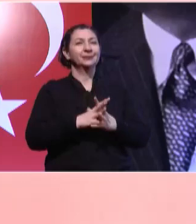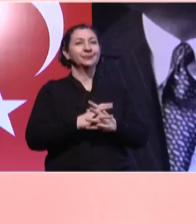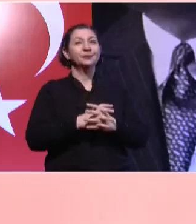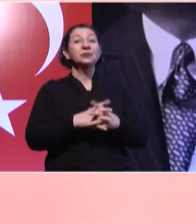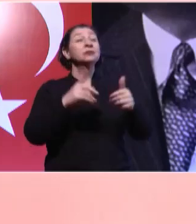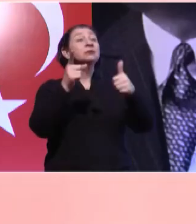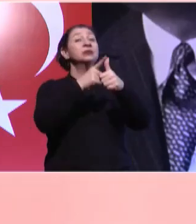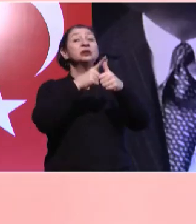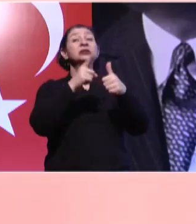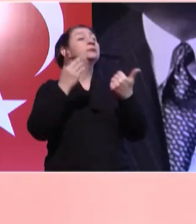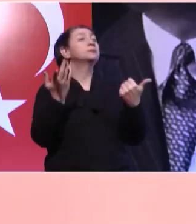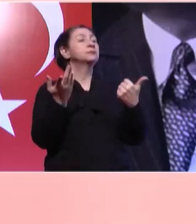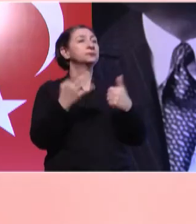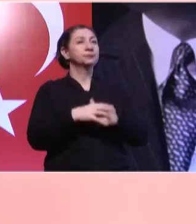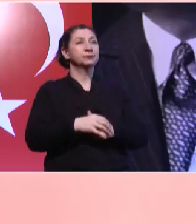Birinci ayağımız.